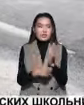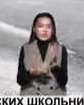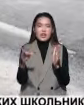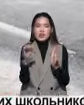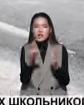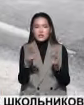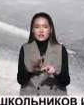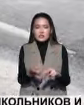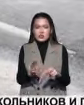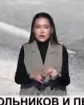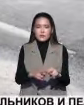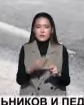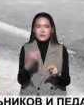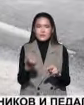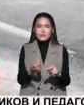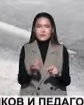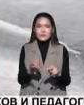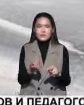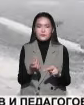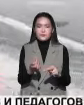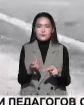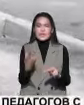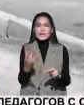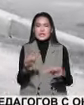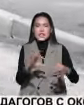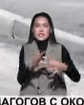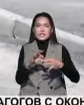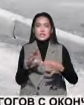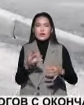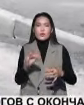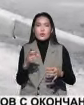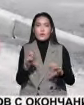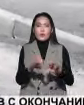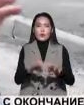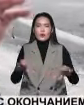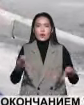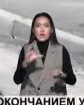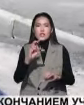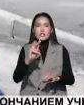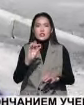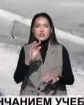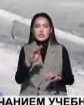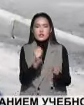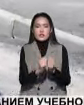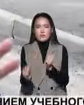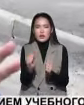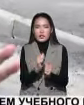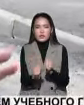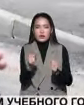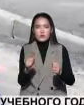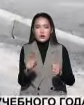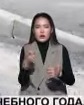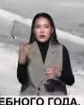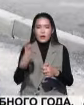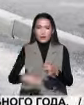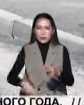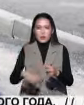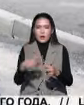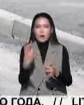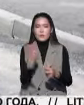вот где соединение труб есть со счетчиком, постоянно они лопаются, потому